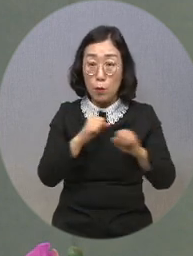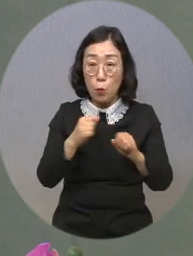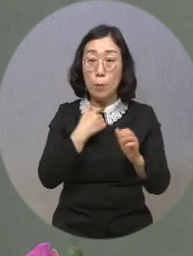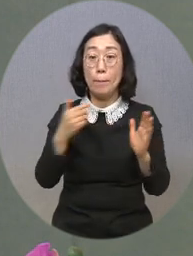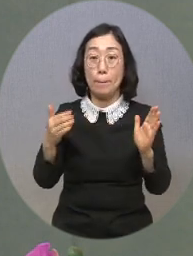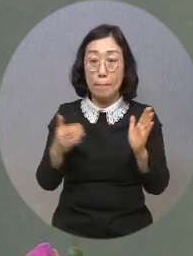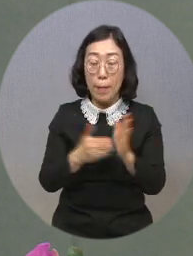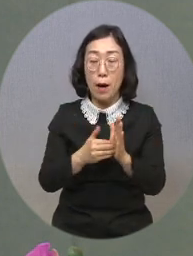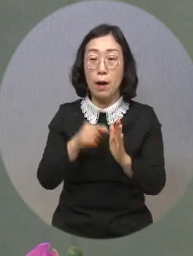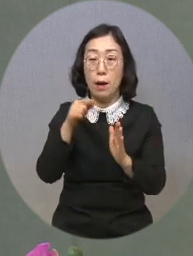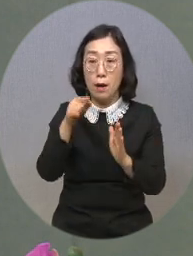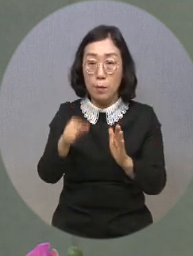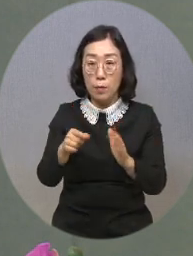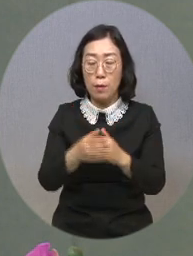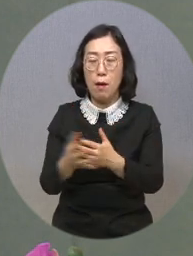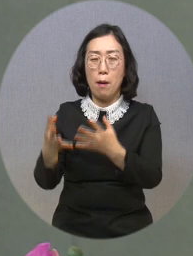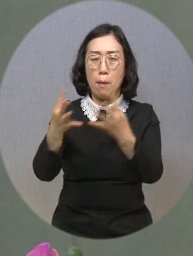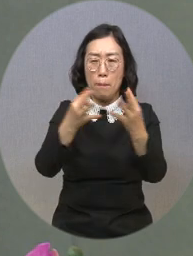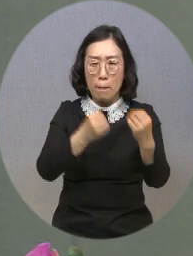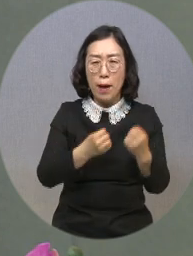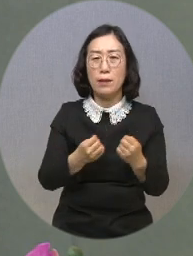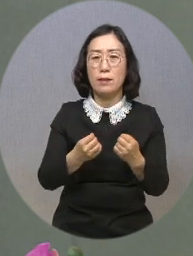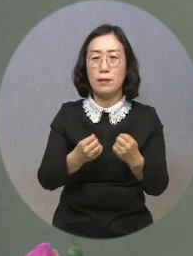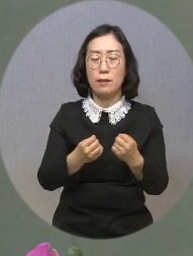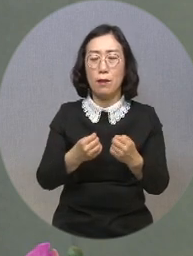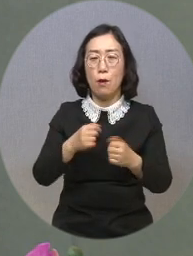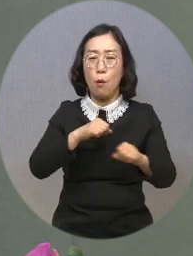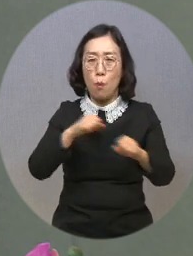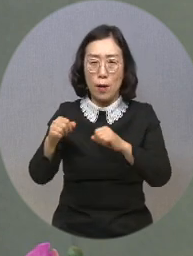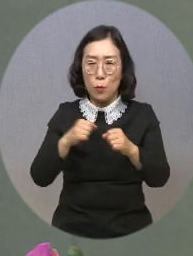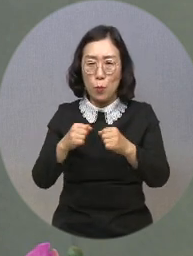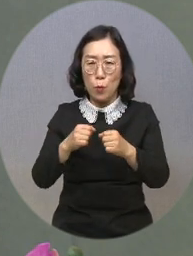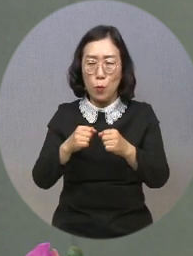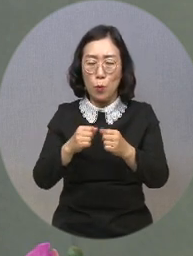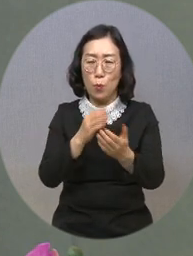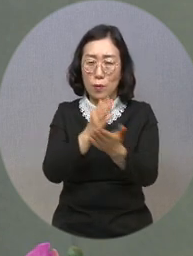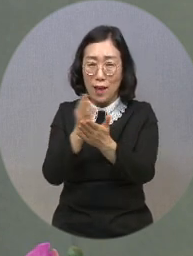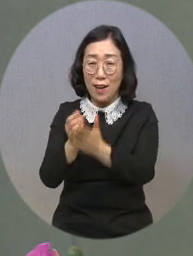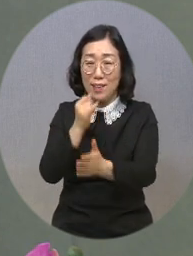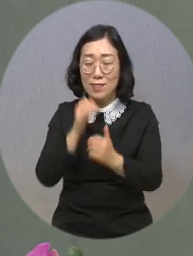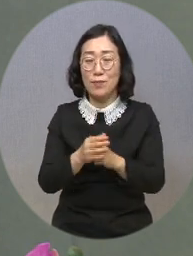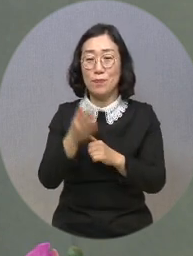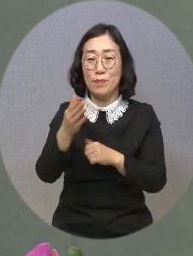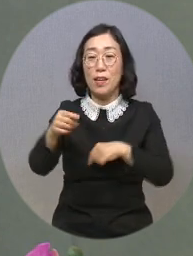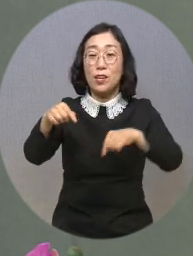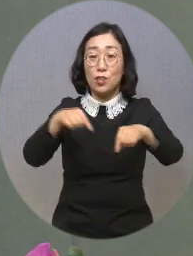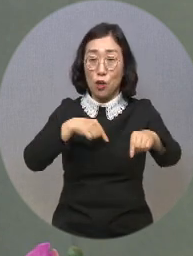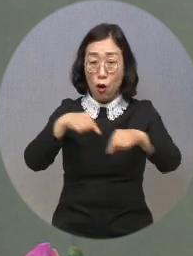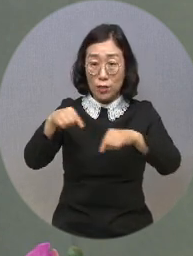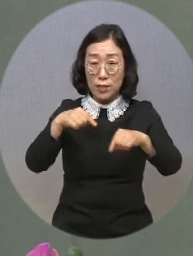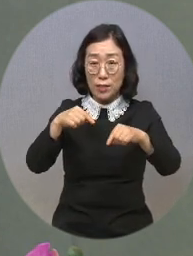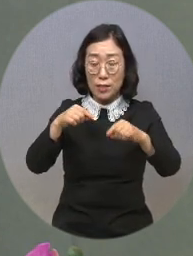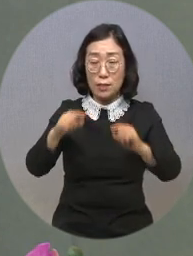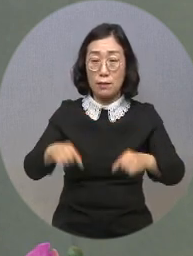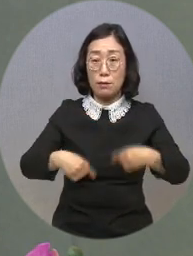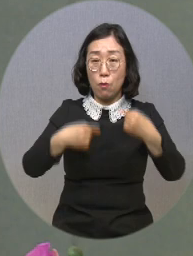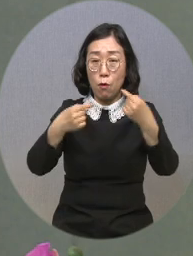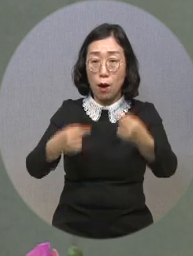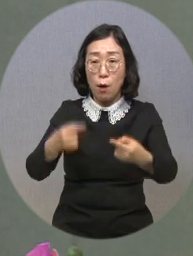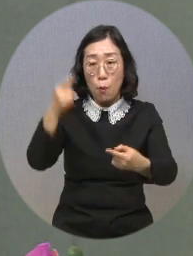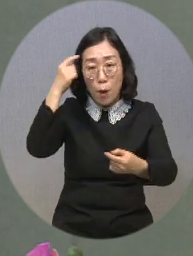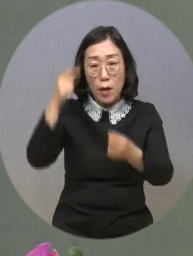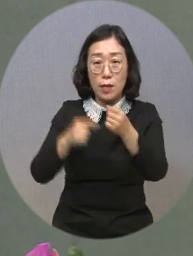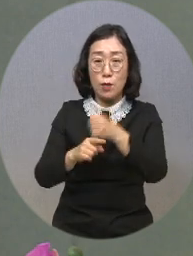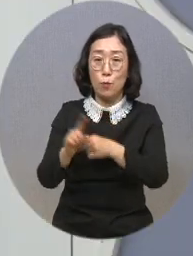하시면서 아주 많은 일을 남기신 걸로 알고 있는데 정치에 입문한 무슨 특별한